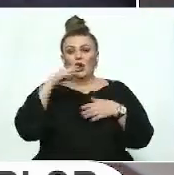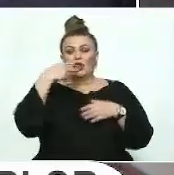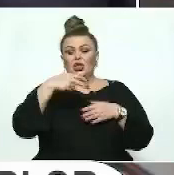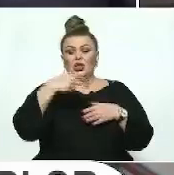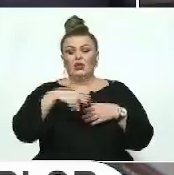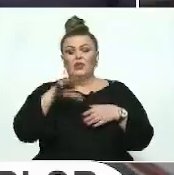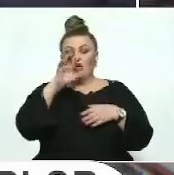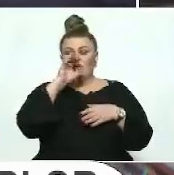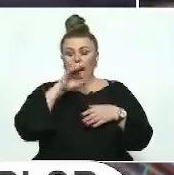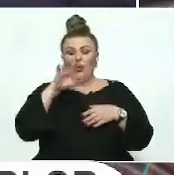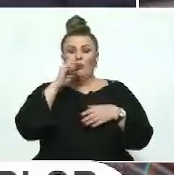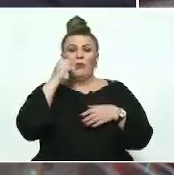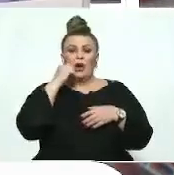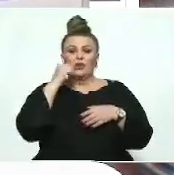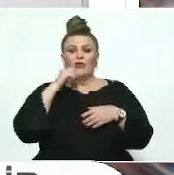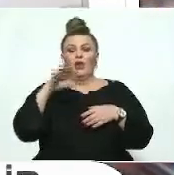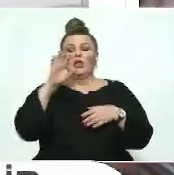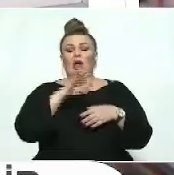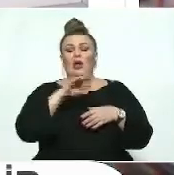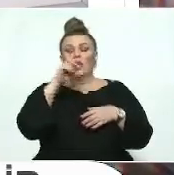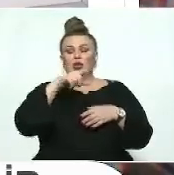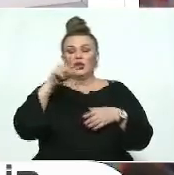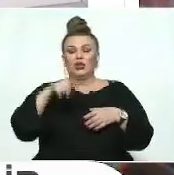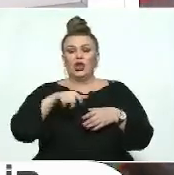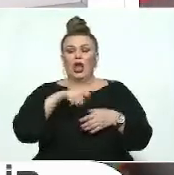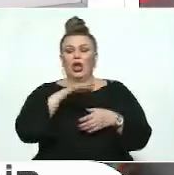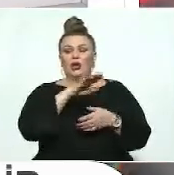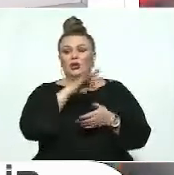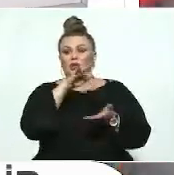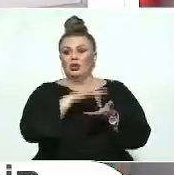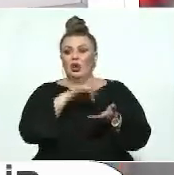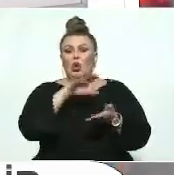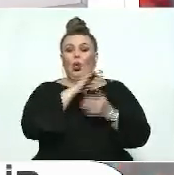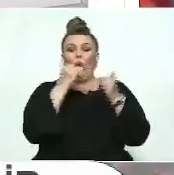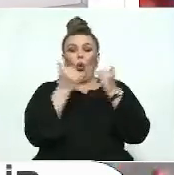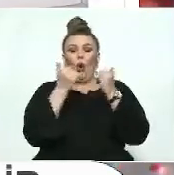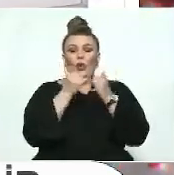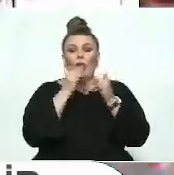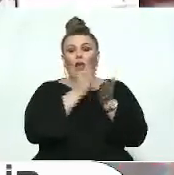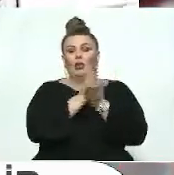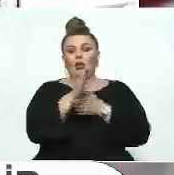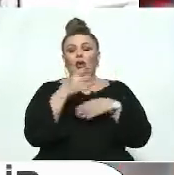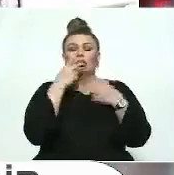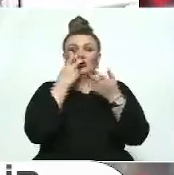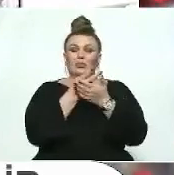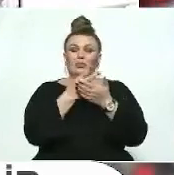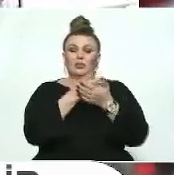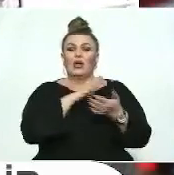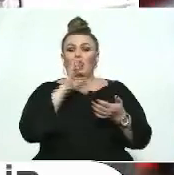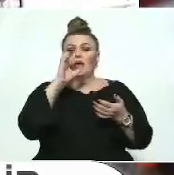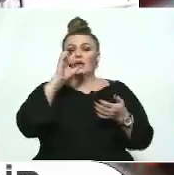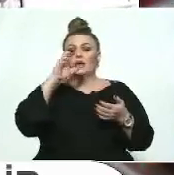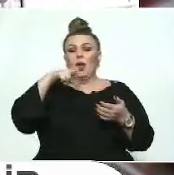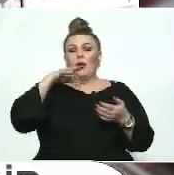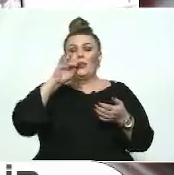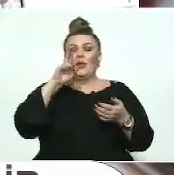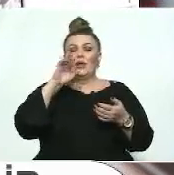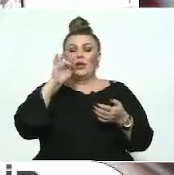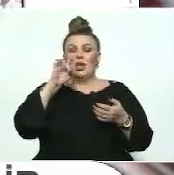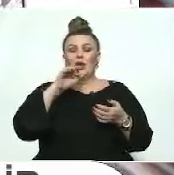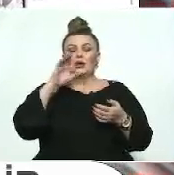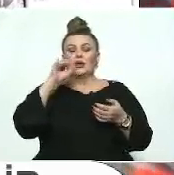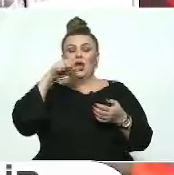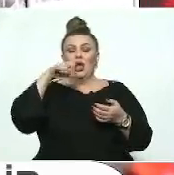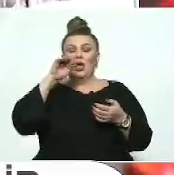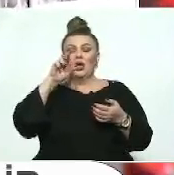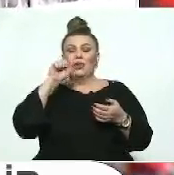şəkil Moskvalılara və şəhərin qonaqlarına təqdim olundu. Daha sonra Azərbaycanın Milli Məclisinin spikeri sahibə Qafarova